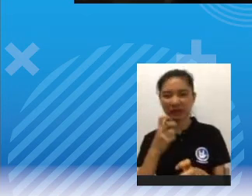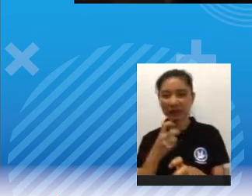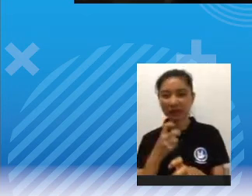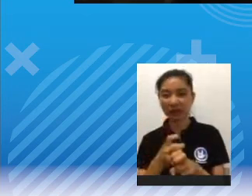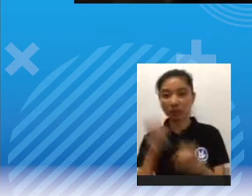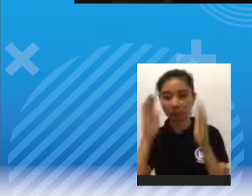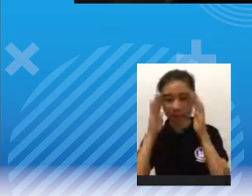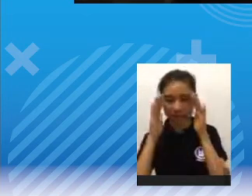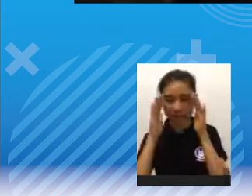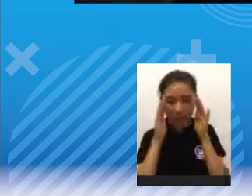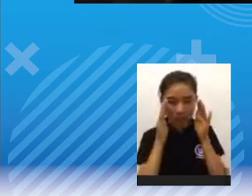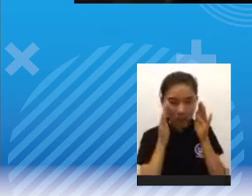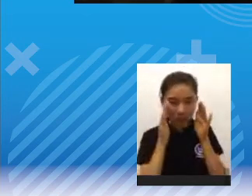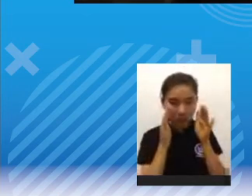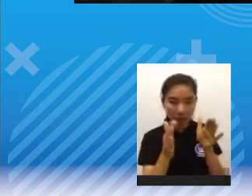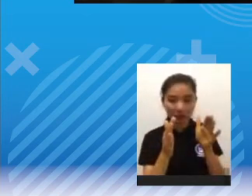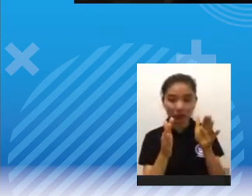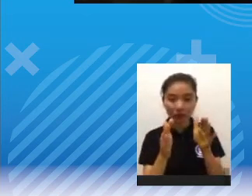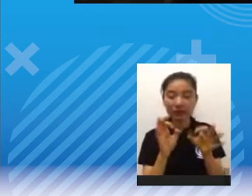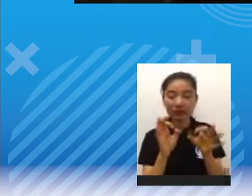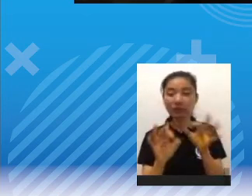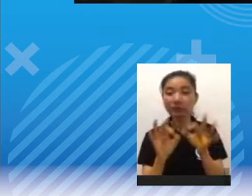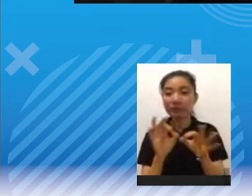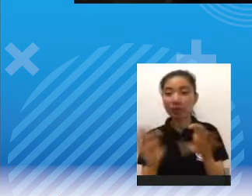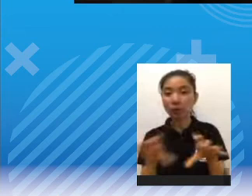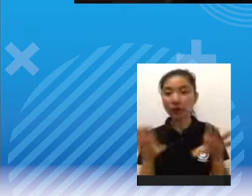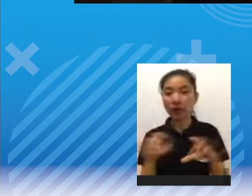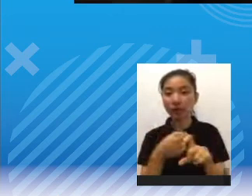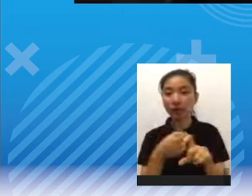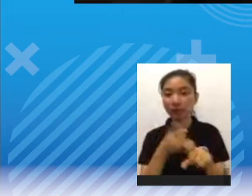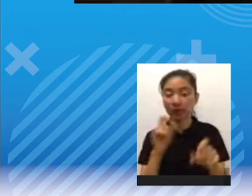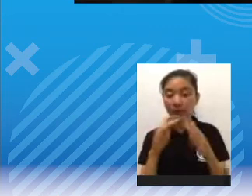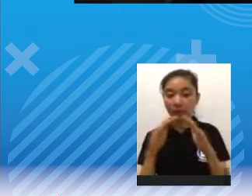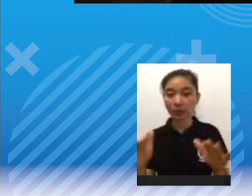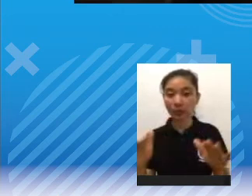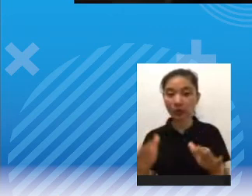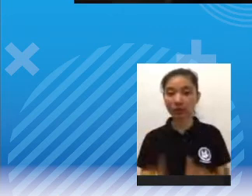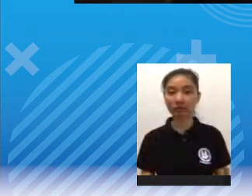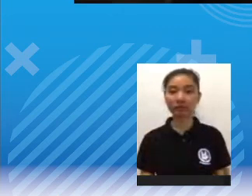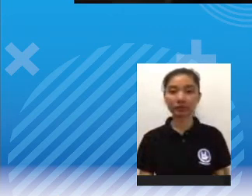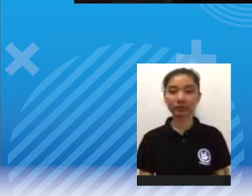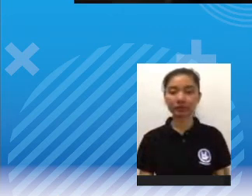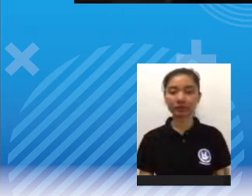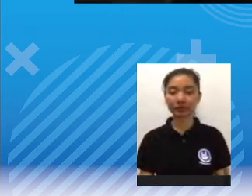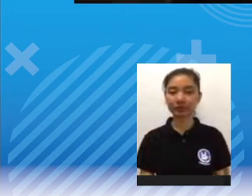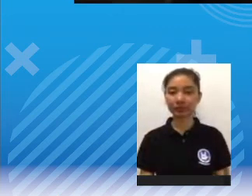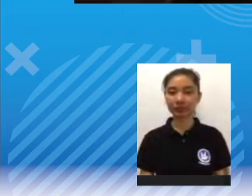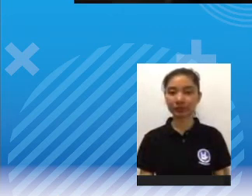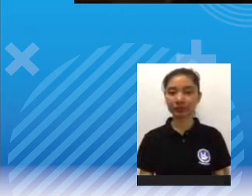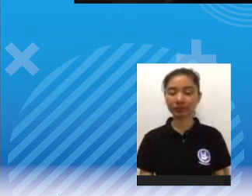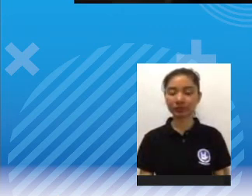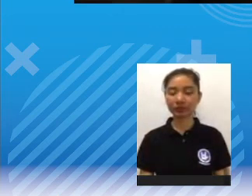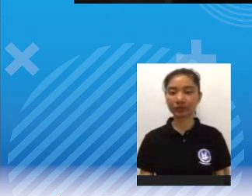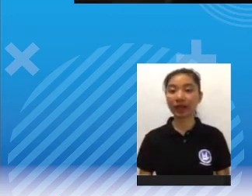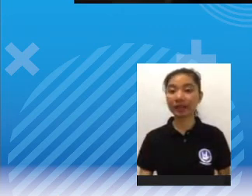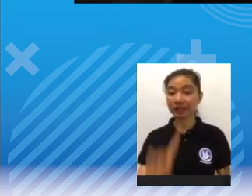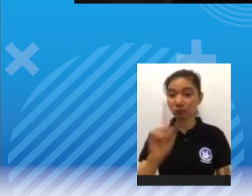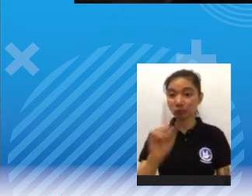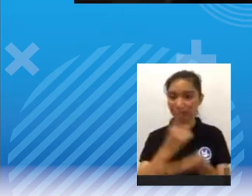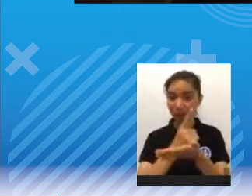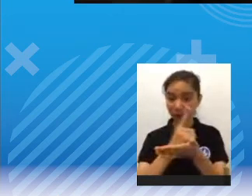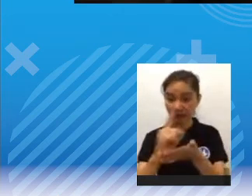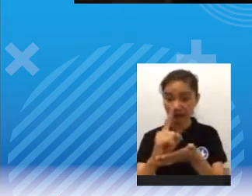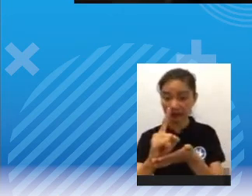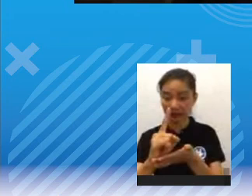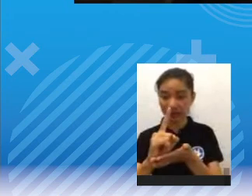sa mga unang weeks ng pandemic, talaga nahirapan akong mag-focus at nahirapan akong